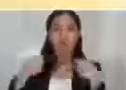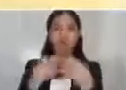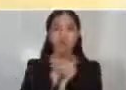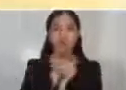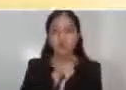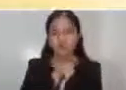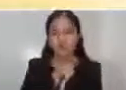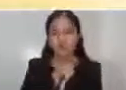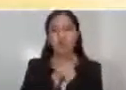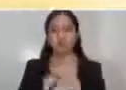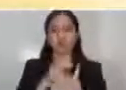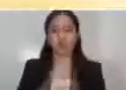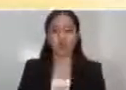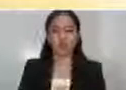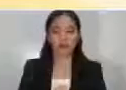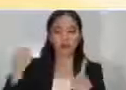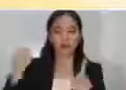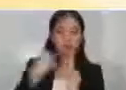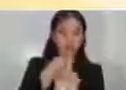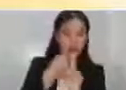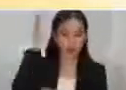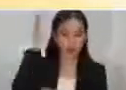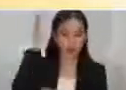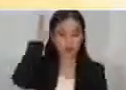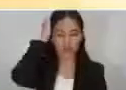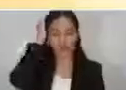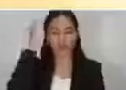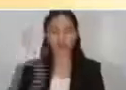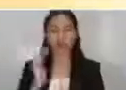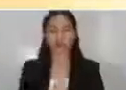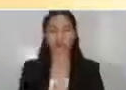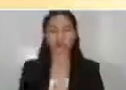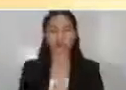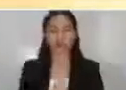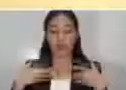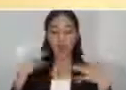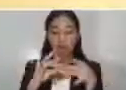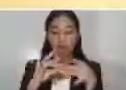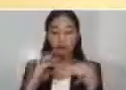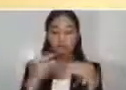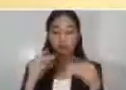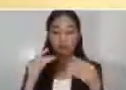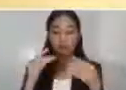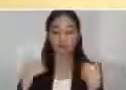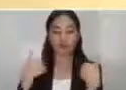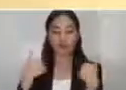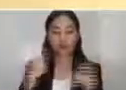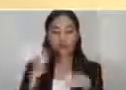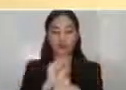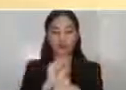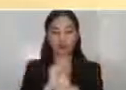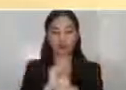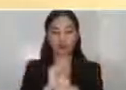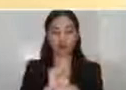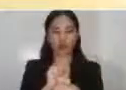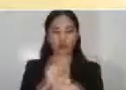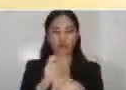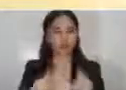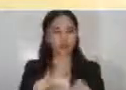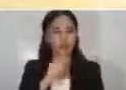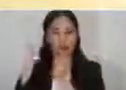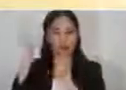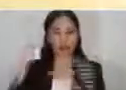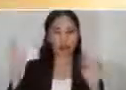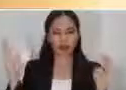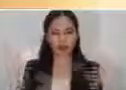may liwanag. Bumukas pala yung pinto kasi may pumasok. Natulak ko rin yung anak niya, kaya nakalusot ako, nakatakbo talaga